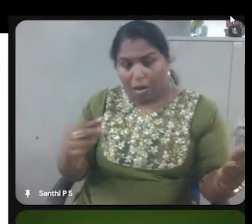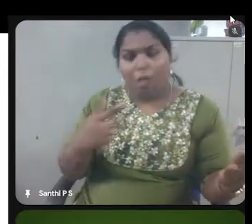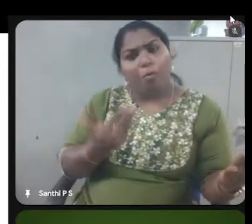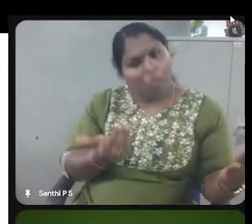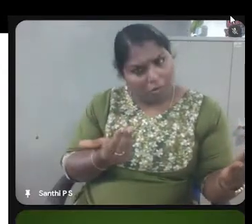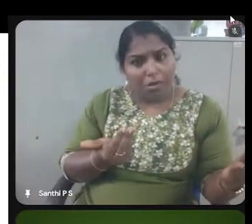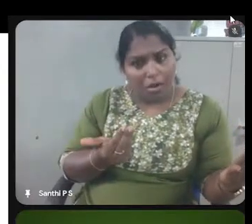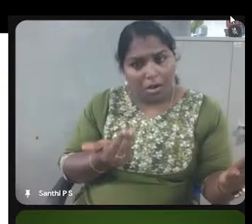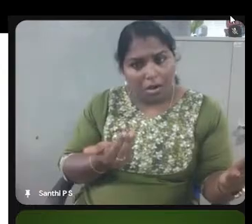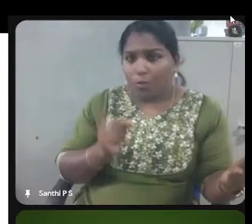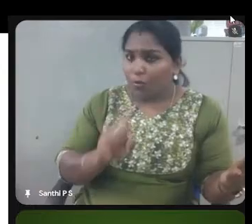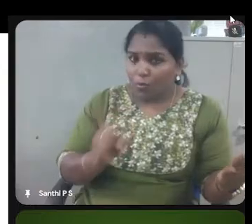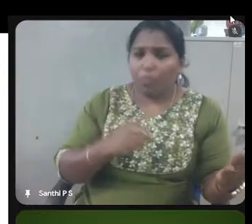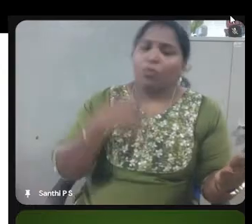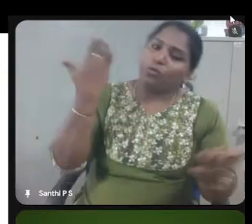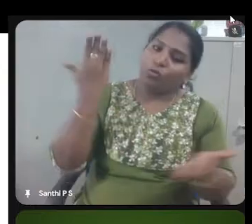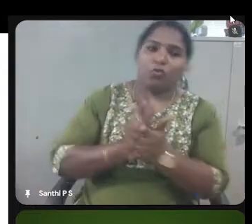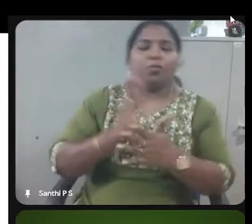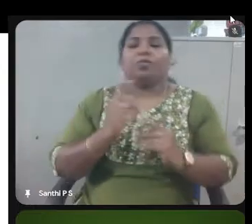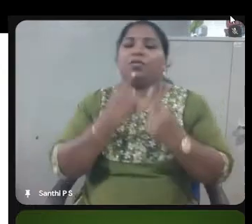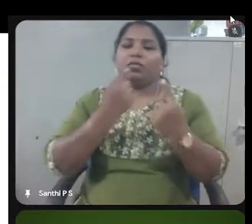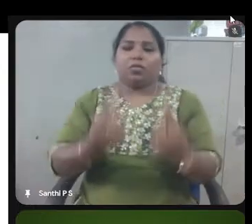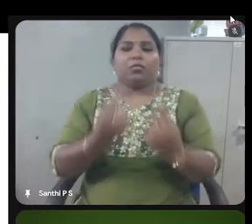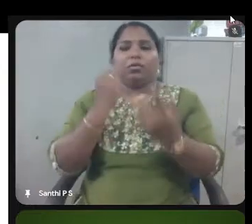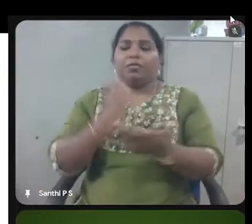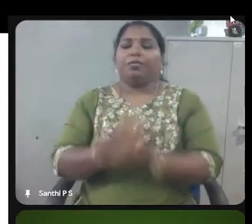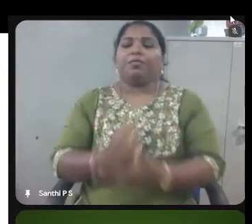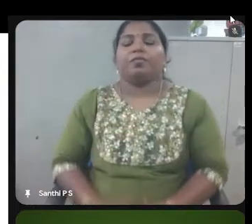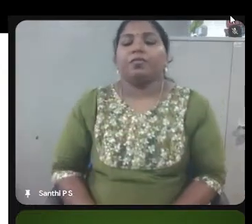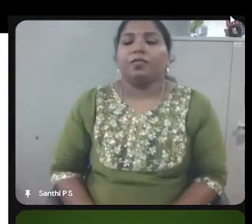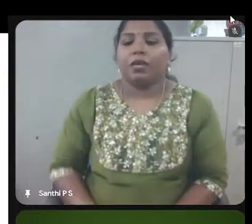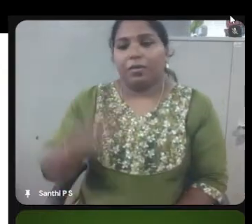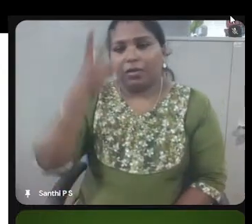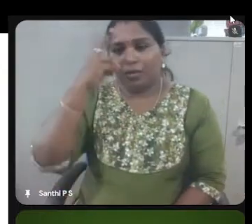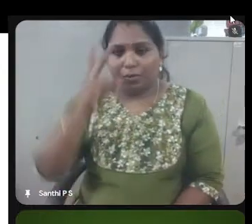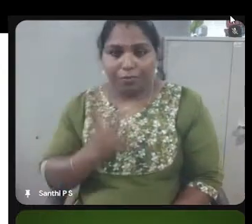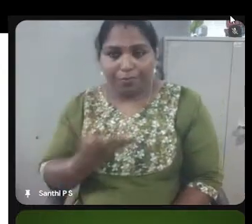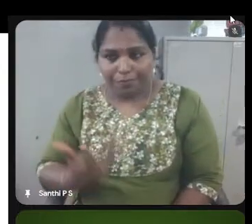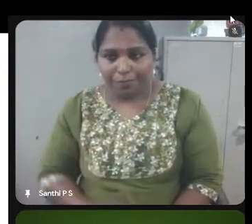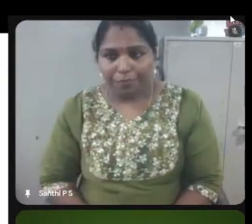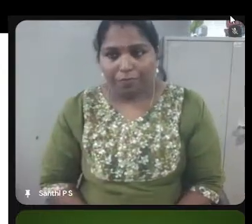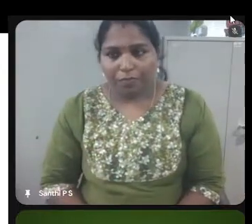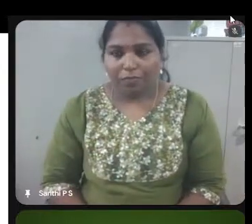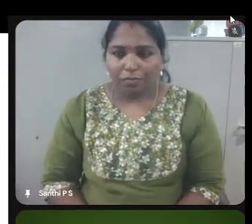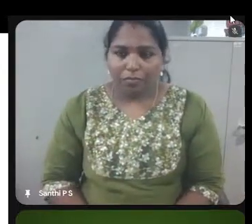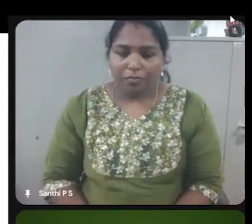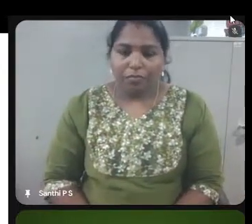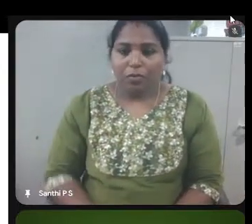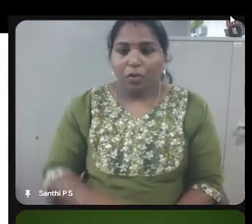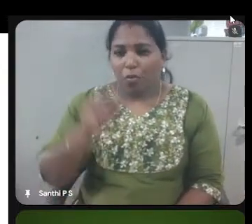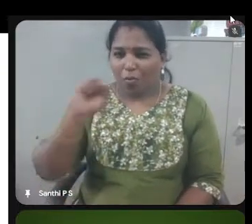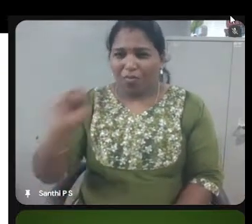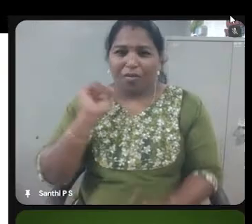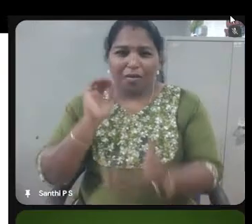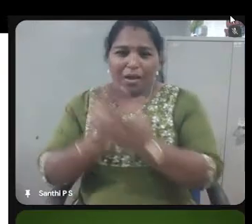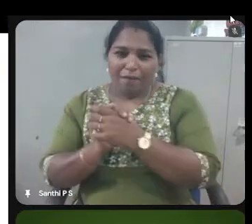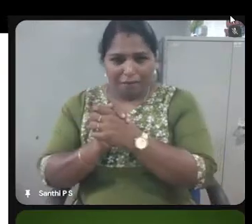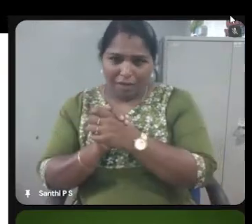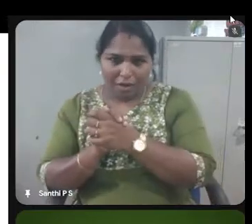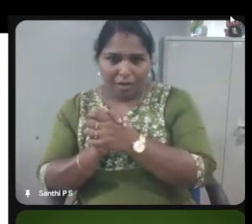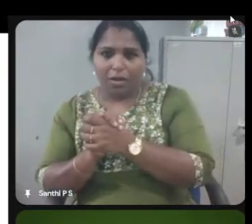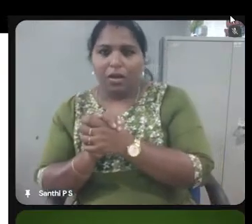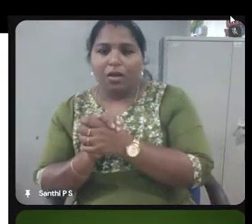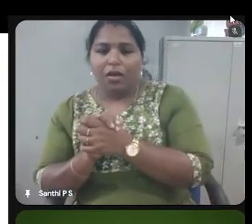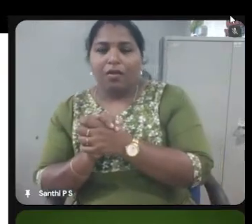ചെയ്യേണ്ടത്. അതെ അതെ മാം. പിന്നെ ഒരു ഡൗട്ട് എന്ന് വെച്ചാൽ എൻ്റെ ഒരു ഫ്രണ്ടിൻ്റെ